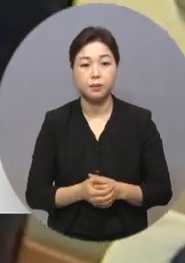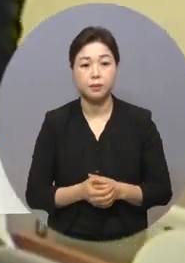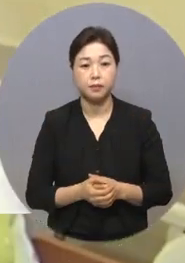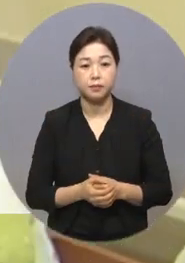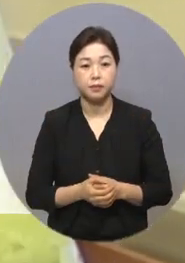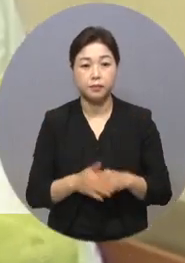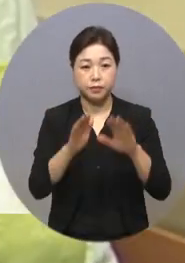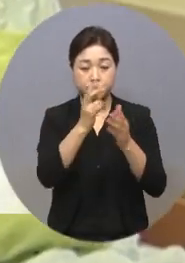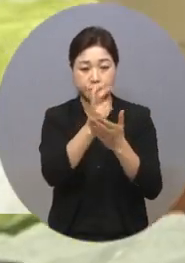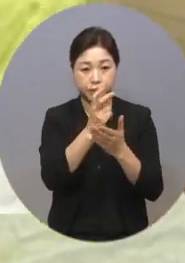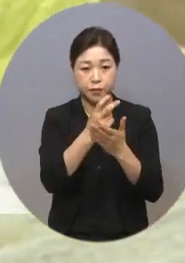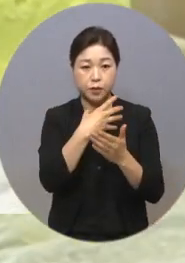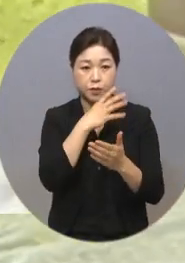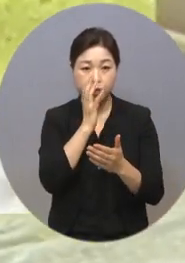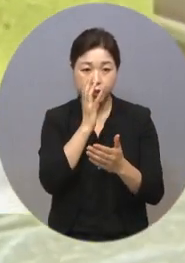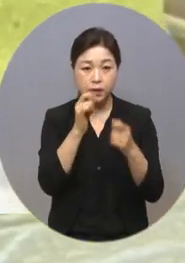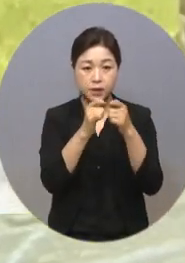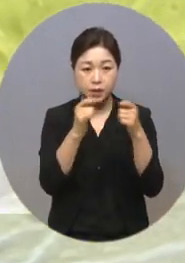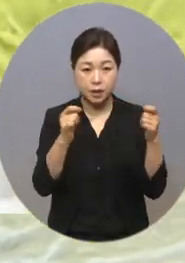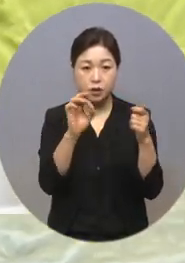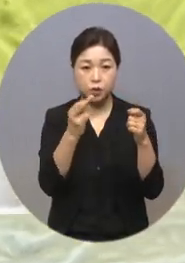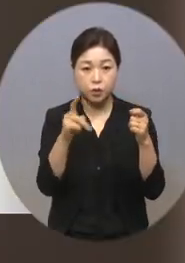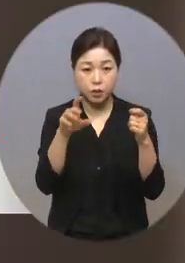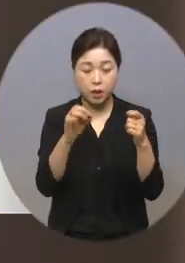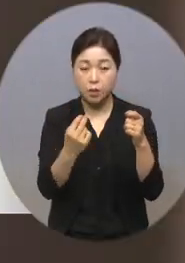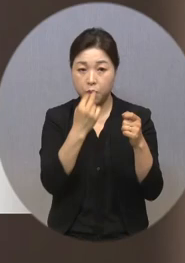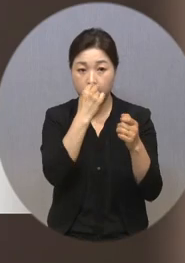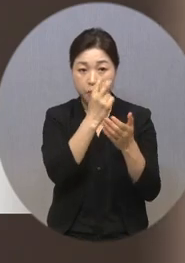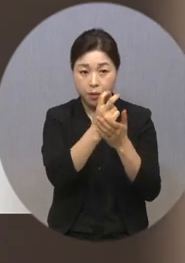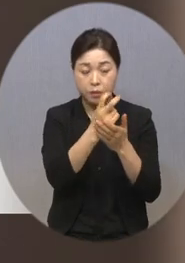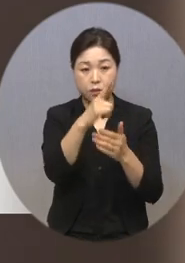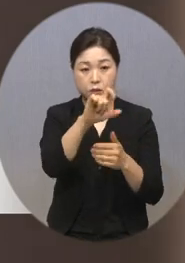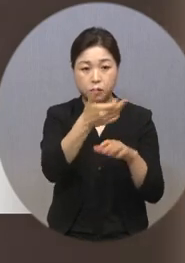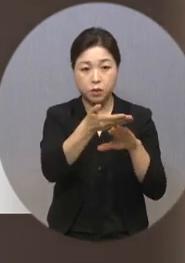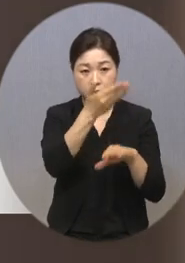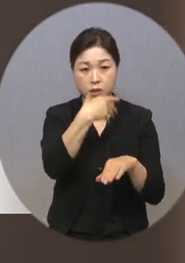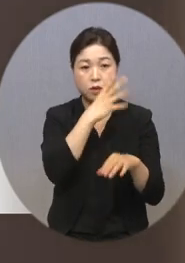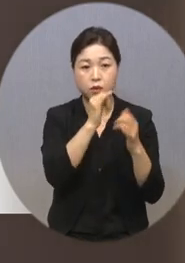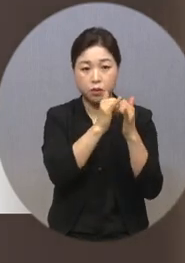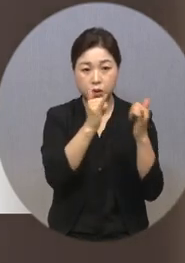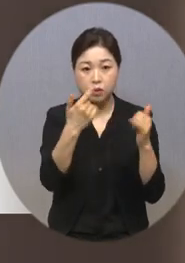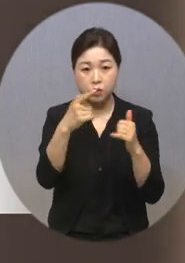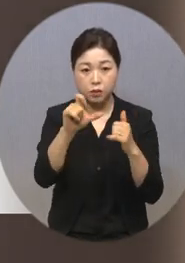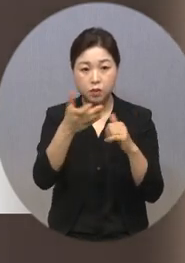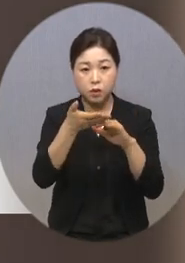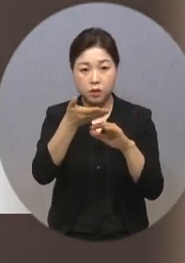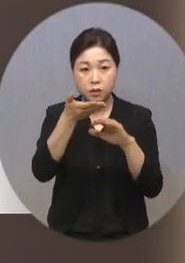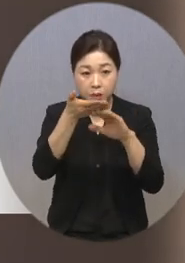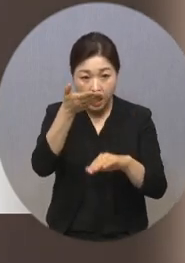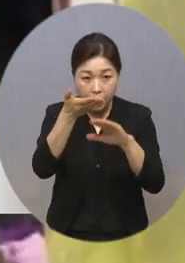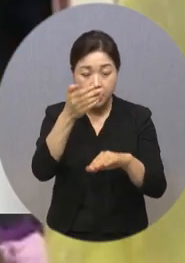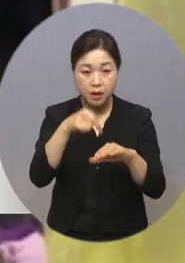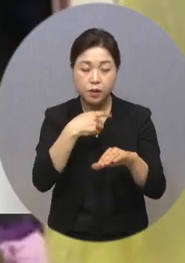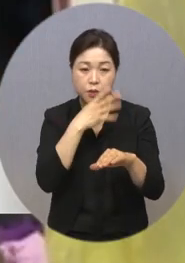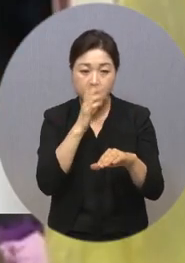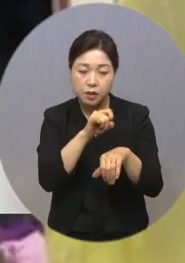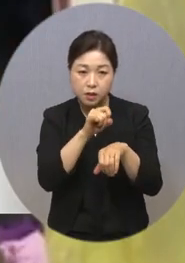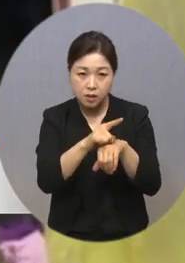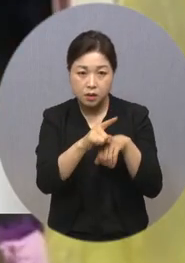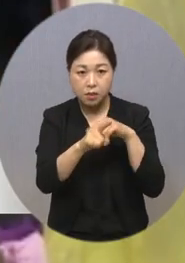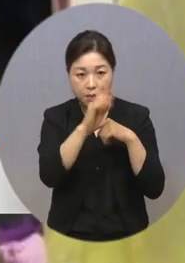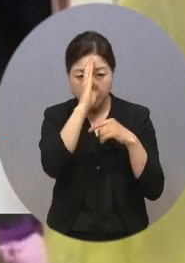현애 법에서는 노인장기요양 법 의 다들 65세 이상 노인 65세 미만 노인성질환 자의 데 활동지원 급여